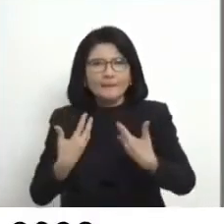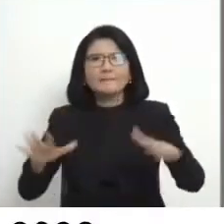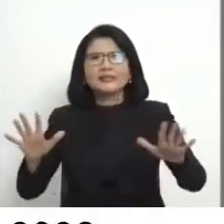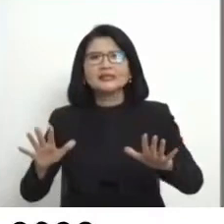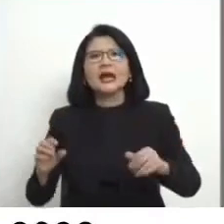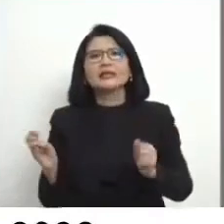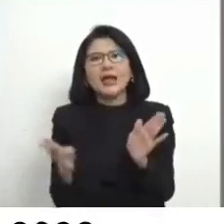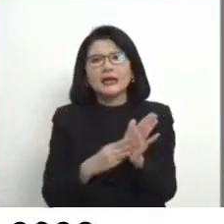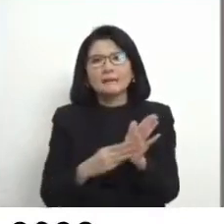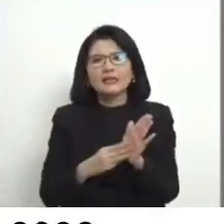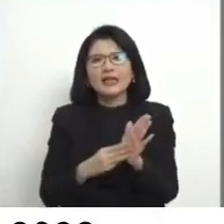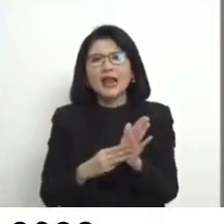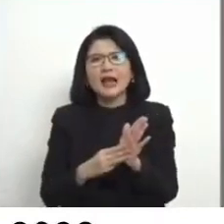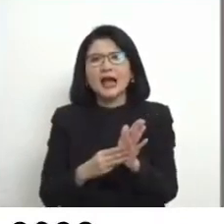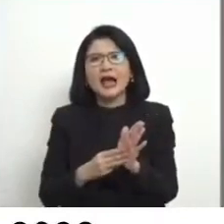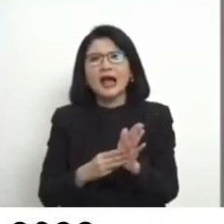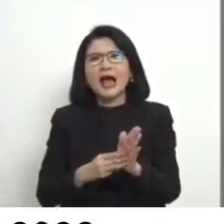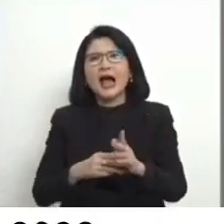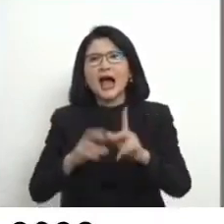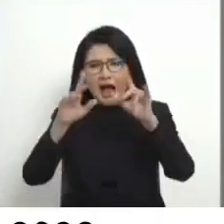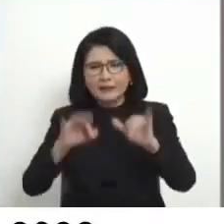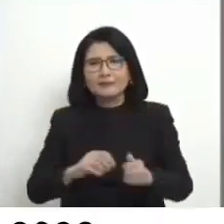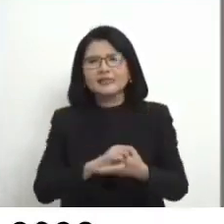persoalan administrasi yang